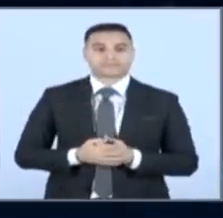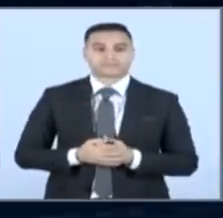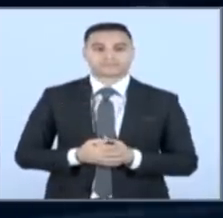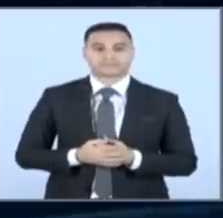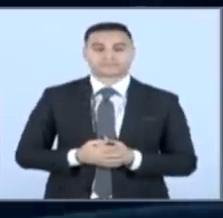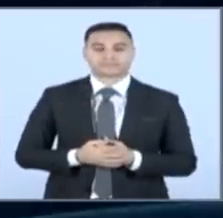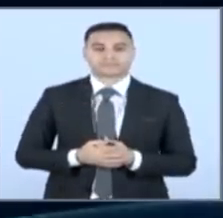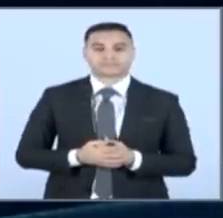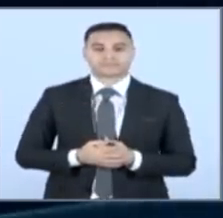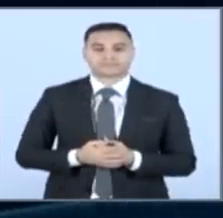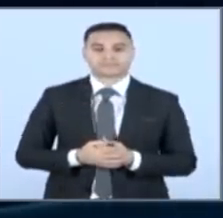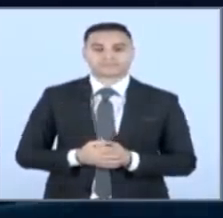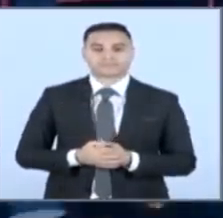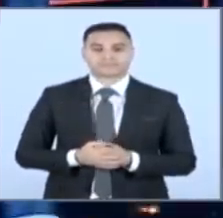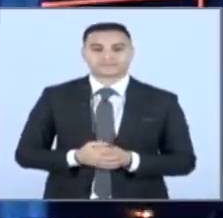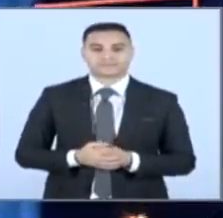العلم.